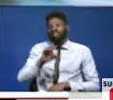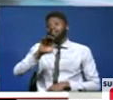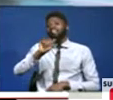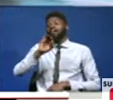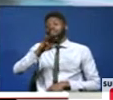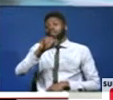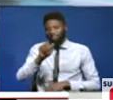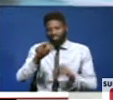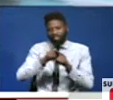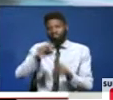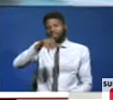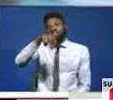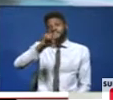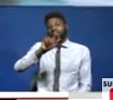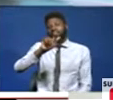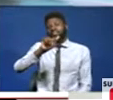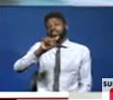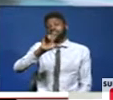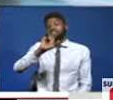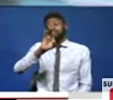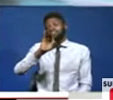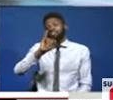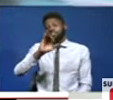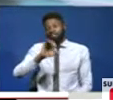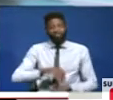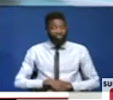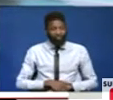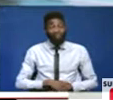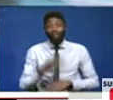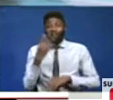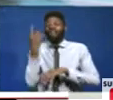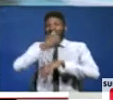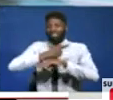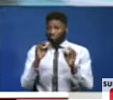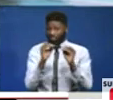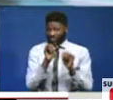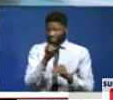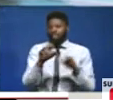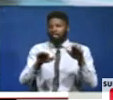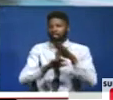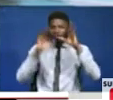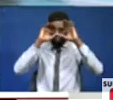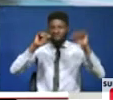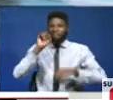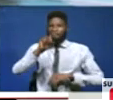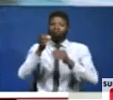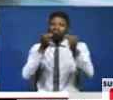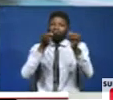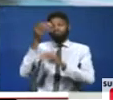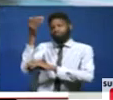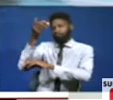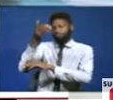wa siku nne, Naibu Rais anatarajiwa kutoa hotuba muhimu ya kuangazia hatua zilizopigwa wakati wa kipindi cha miaka miwili ambapo